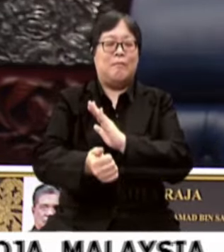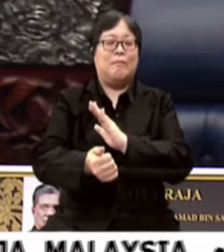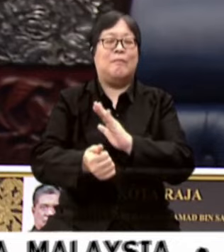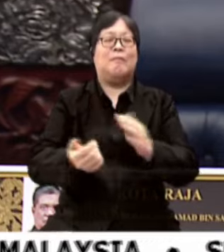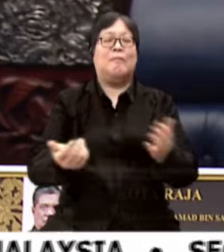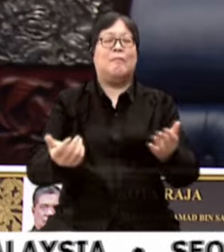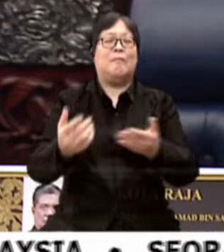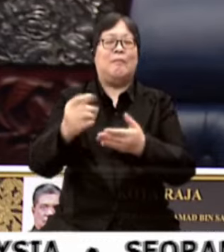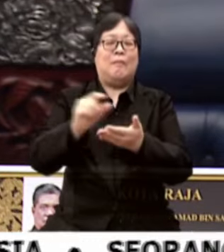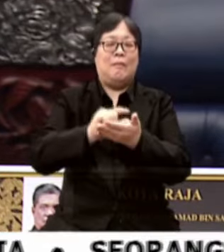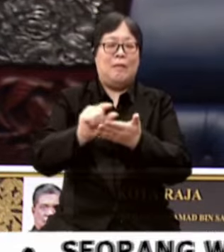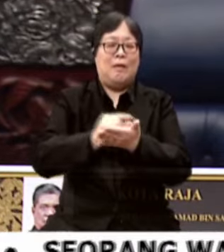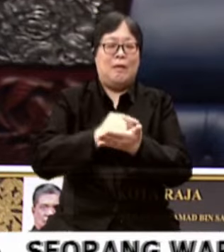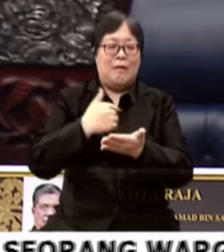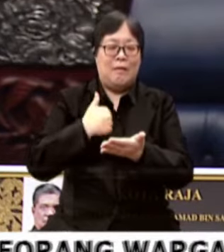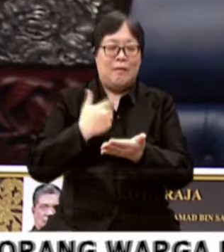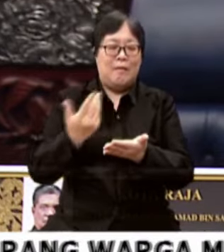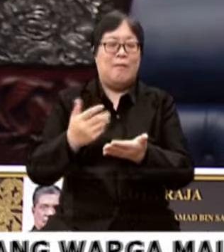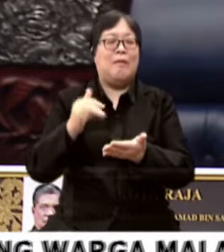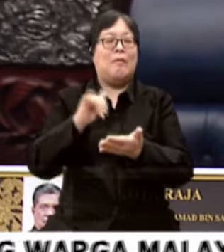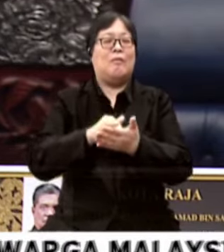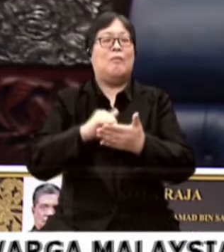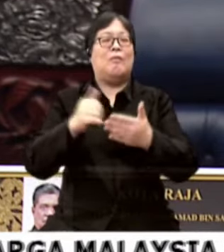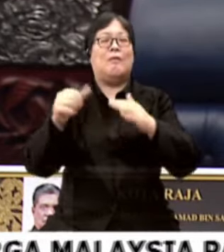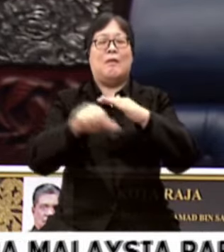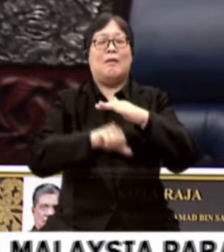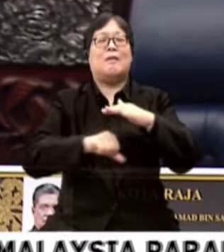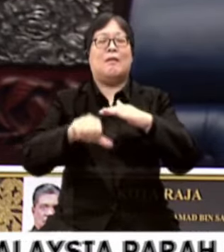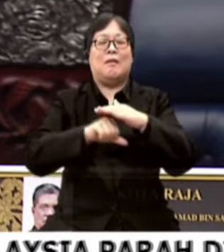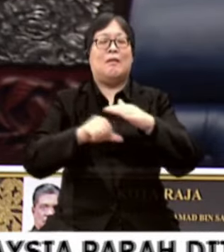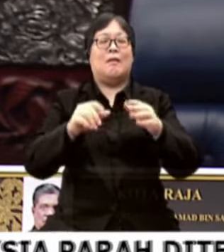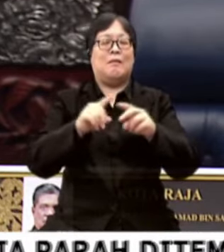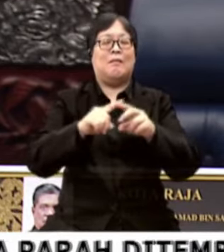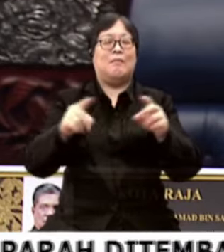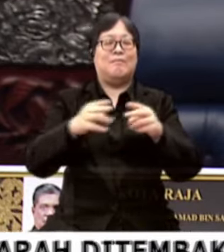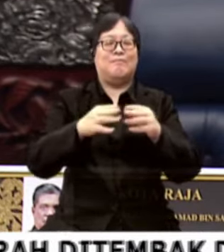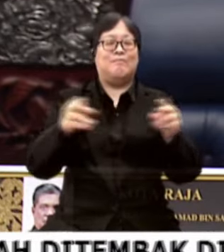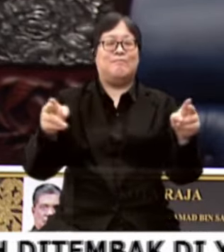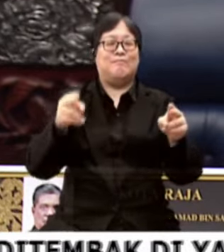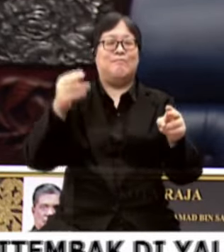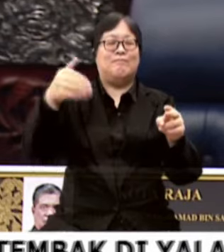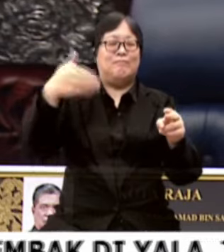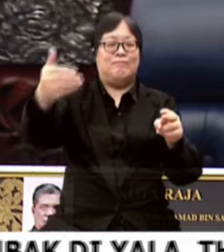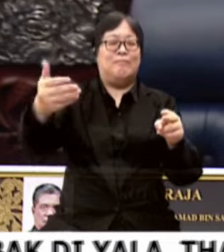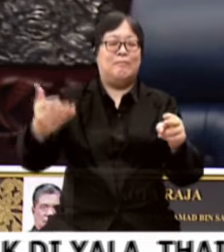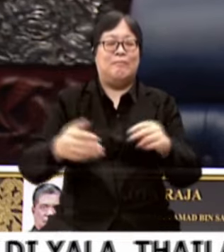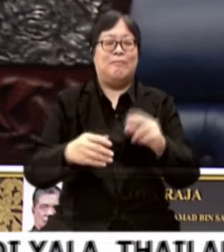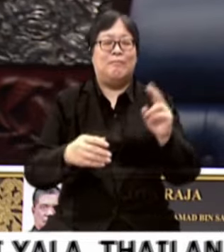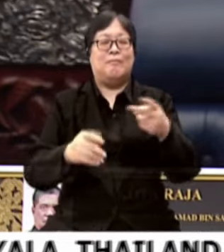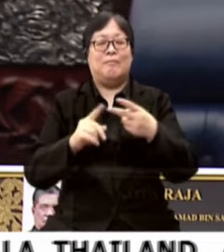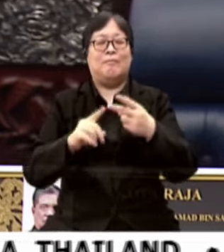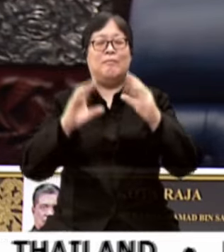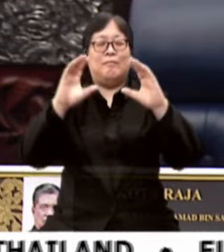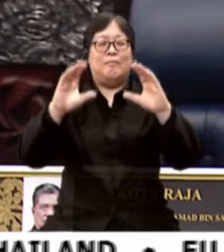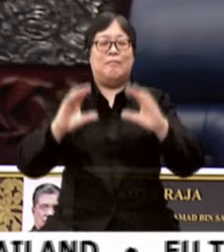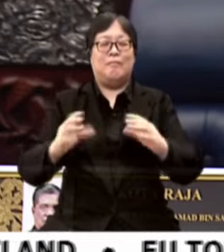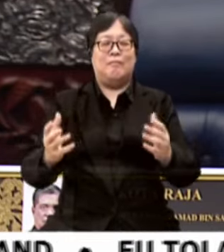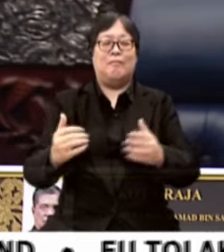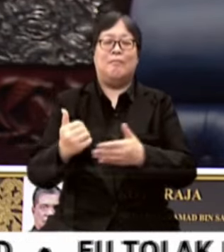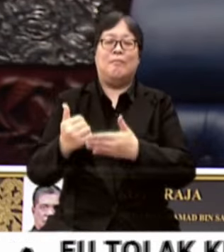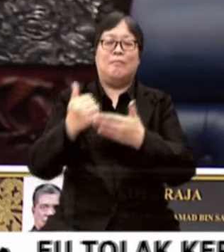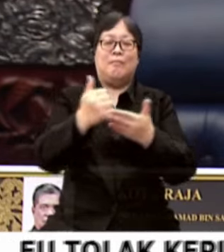mendapat gaji dalam pekerjaan yaitu adalah pegagah dasar untuk yang ke masa yang panjang satu lagi ialah soal pendekatan untuk